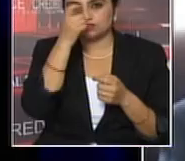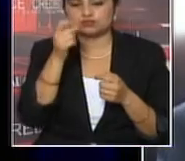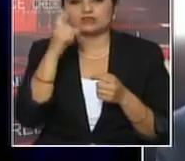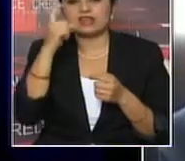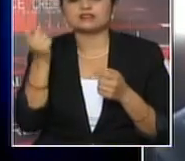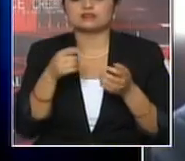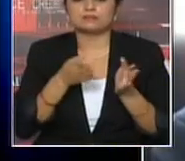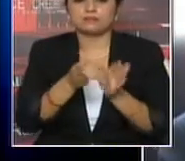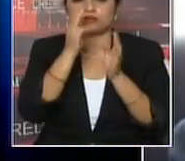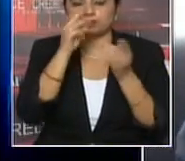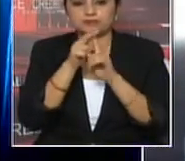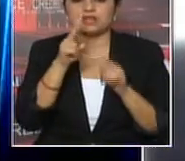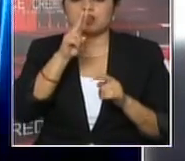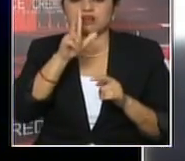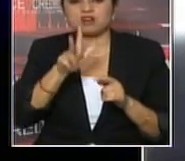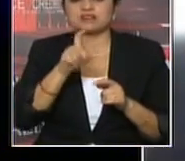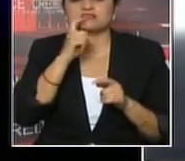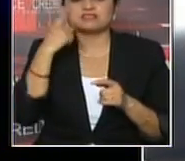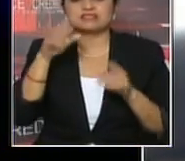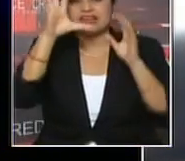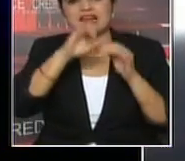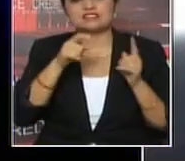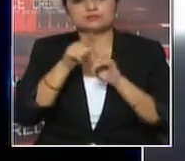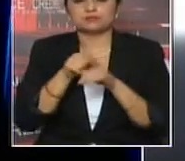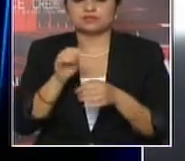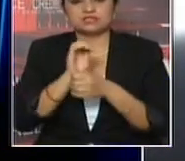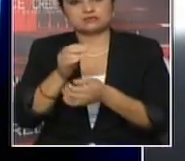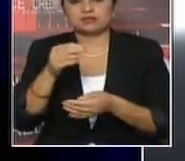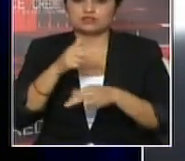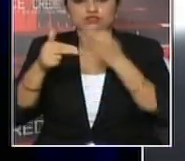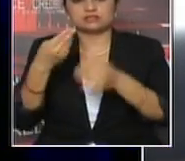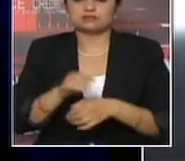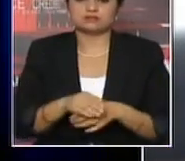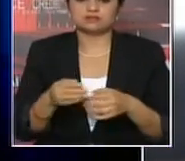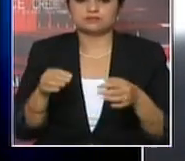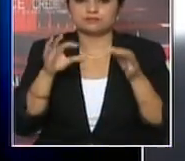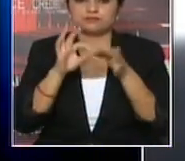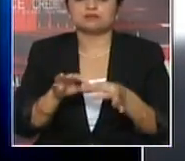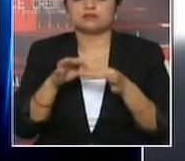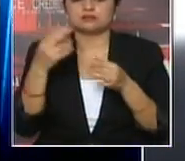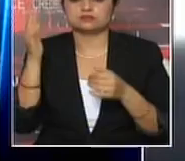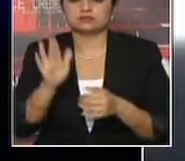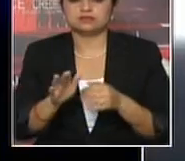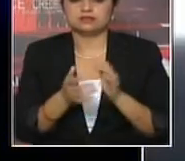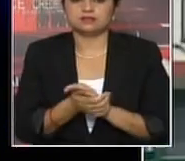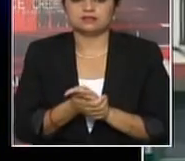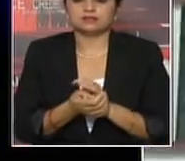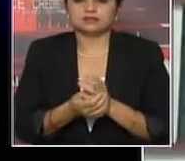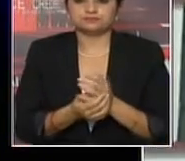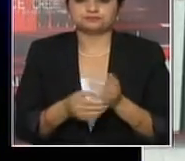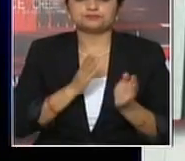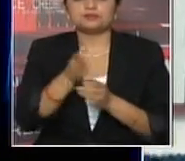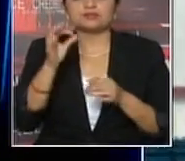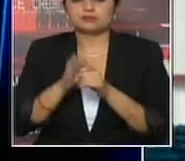अवस्थामा पनि त्यसलाई 28 गतिदेखि रात्रिकालीन सेवा सञ्चालन हुने भन्ने कुरो सम्बन्धित निकायले निर्णय गरेको थियो पनि जानकारी हिसाबले गराउनु।